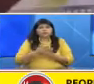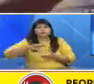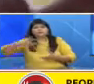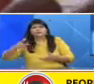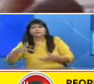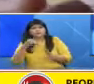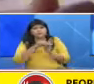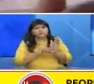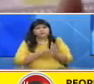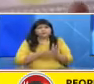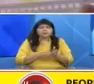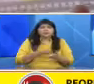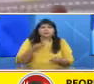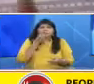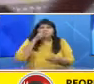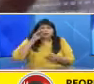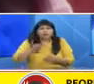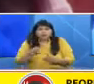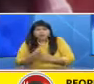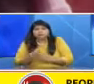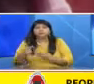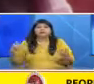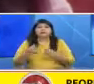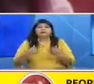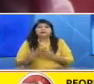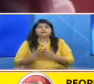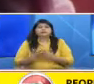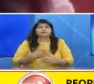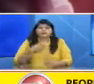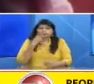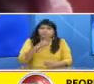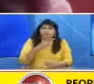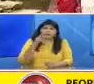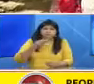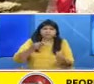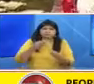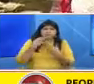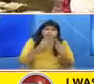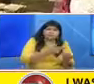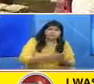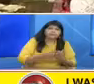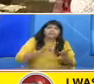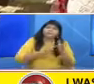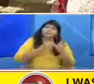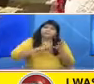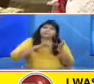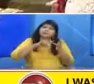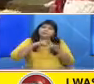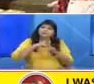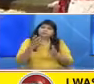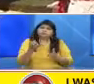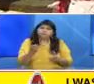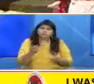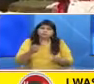तरीकों से कुपोषण से लड़ाई लड़ रहे हैं। कभी मेरे ध्यान में एक बात लाई गई थी। नासिक के अंदर मुट्ठी